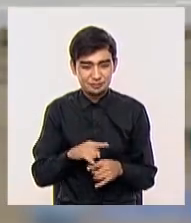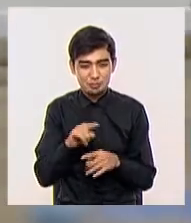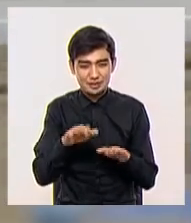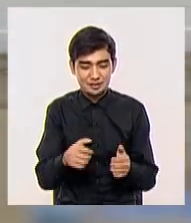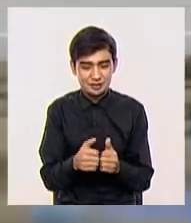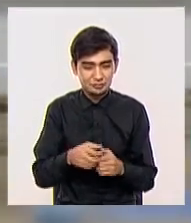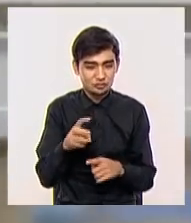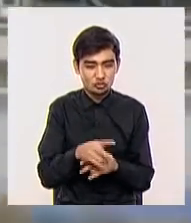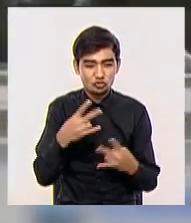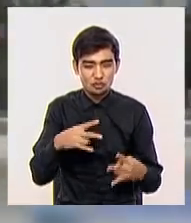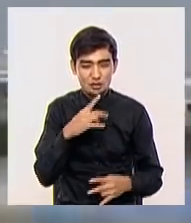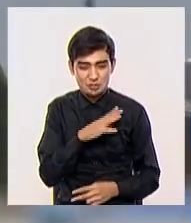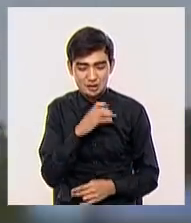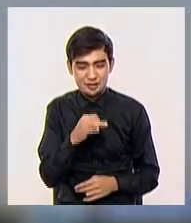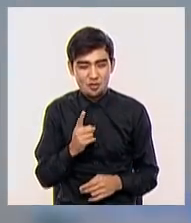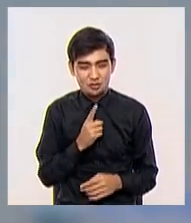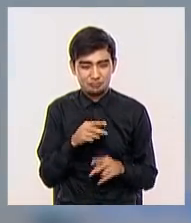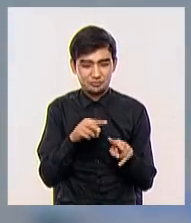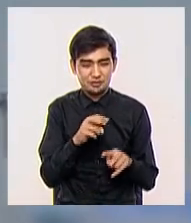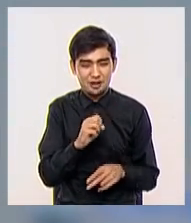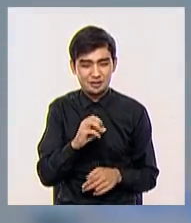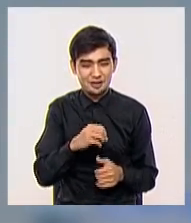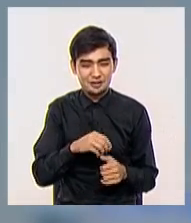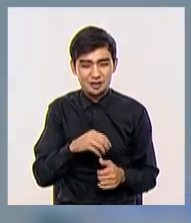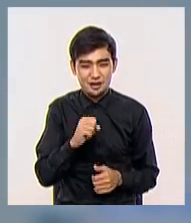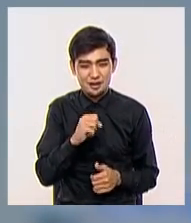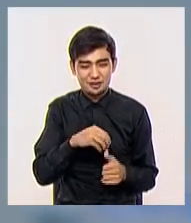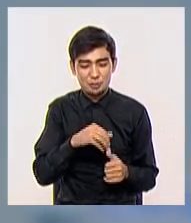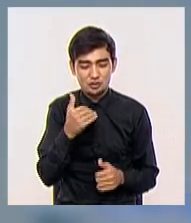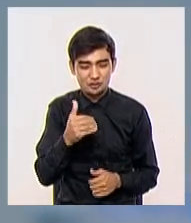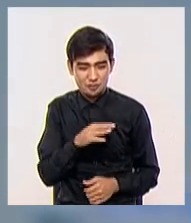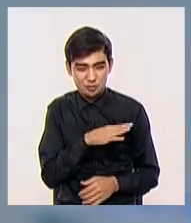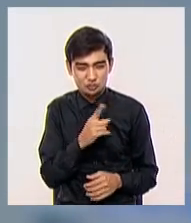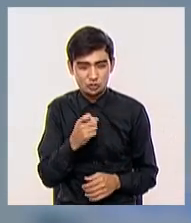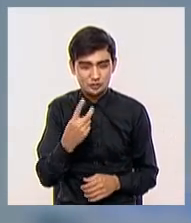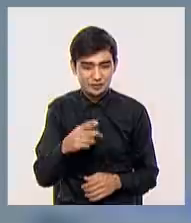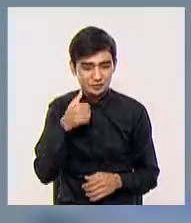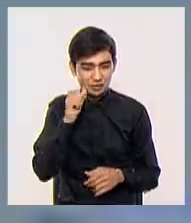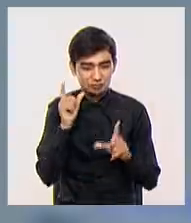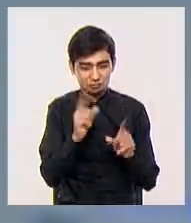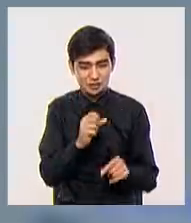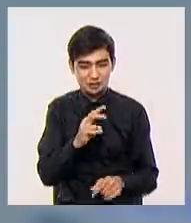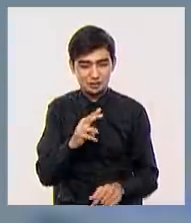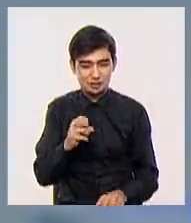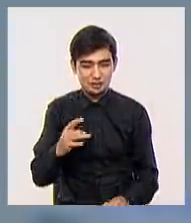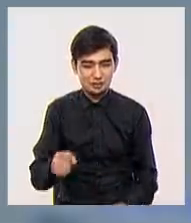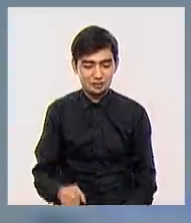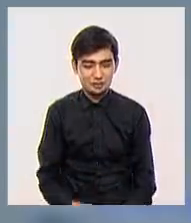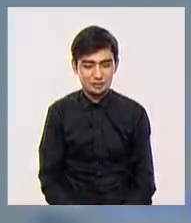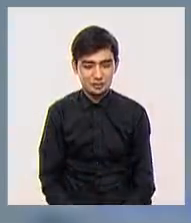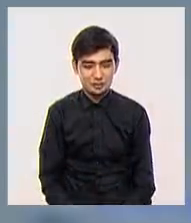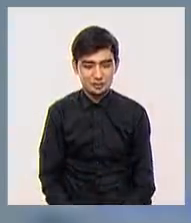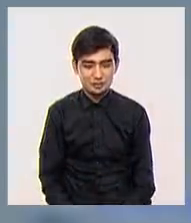ескертті. Ал әуежайды күзеткен Әзербайжанның 120 әскери қызметкері кеше Анкараға ұшып кетті.